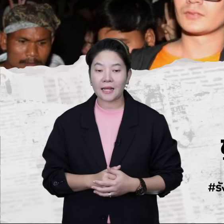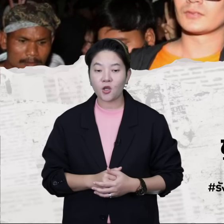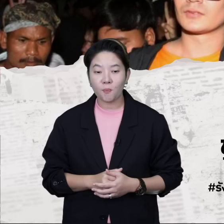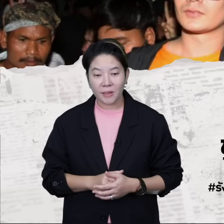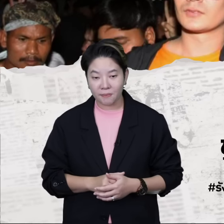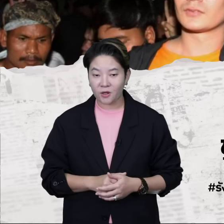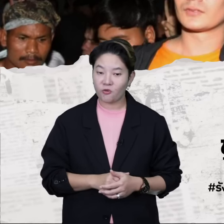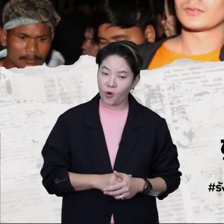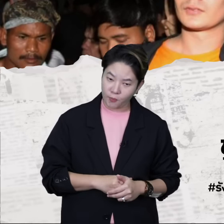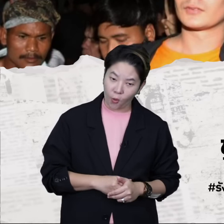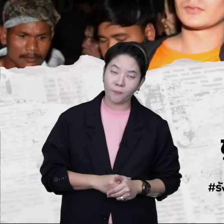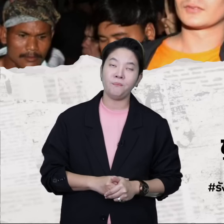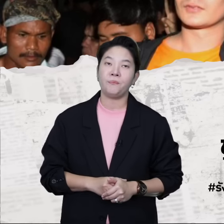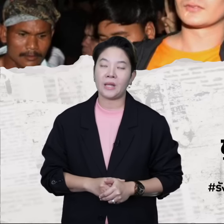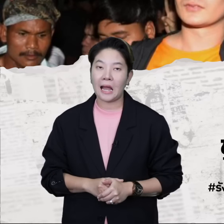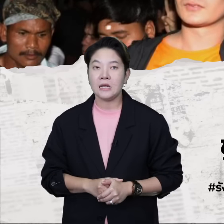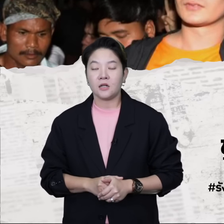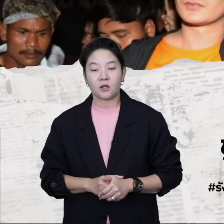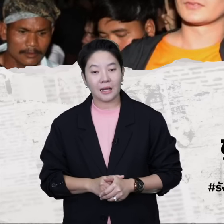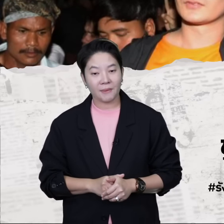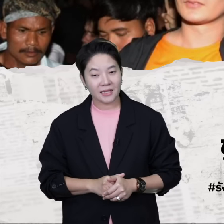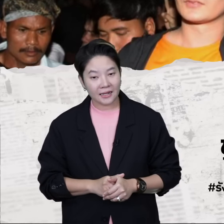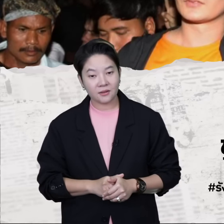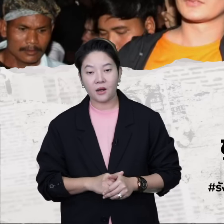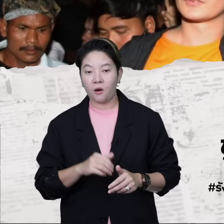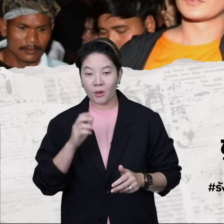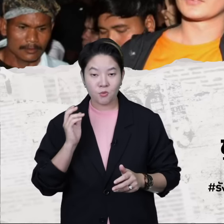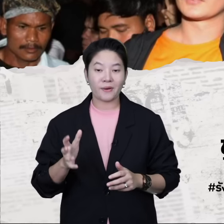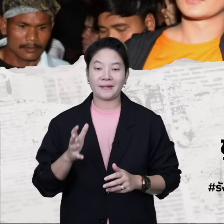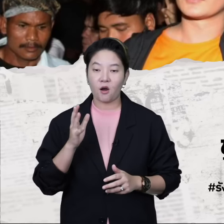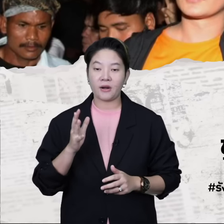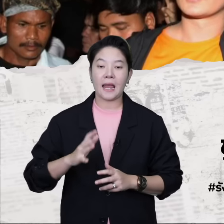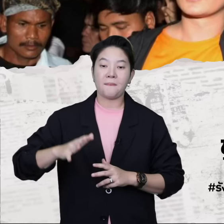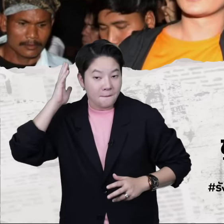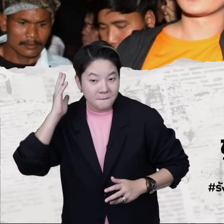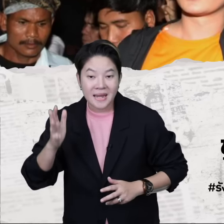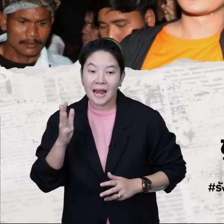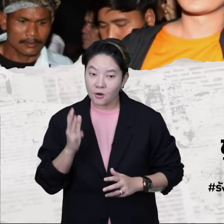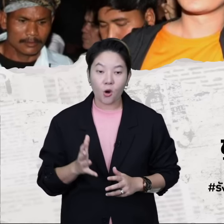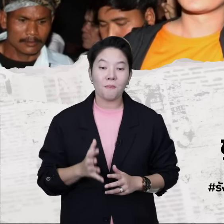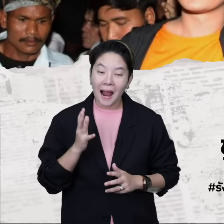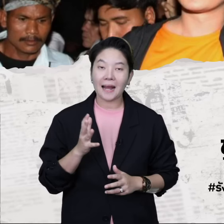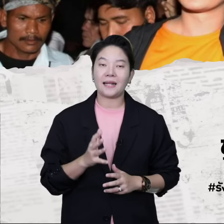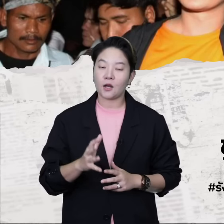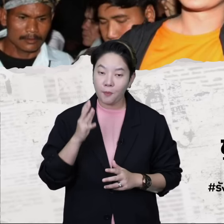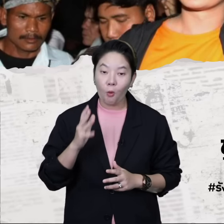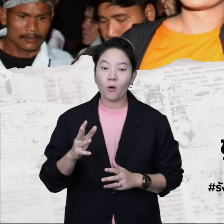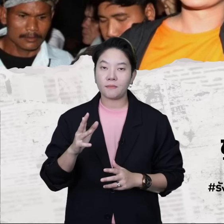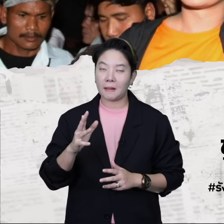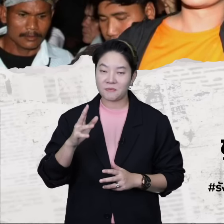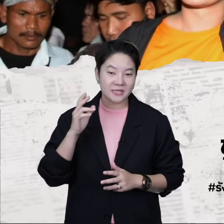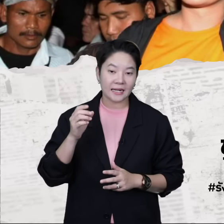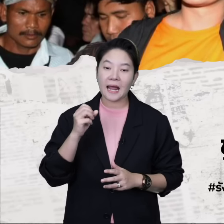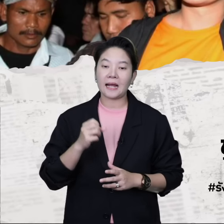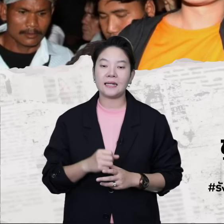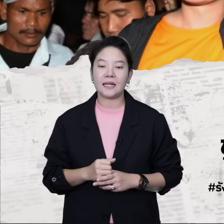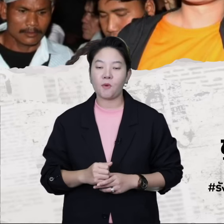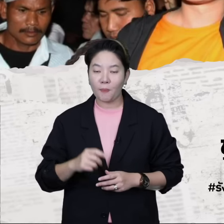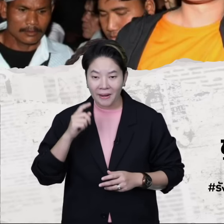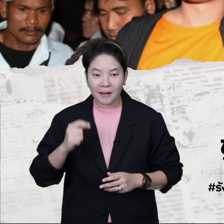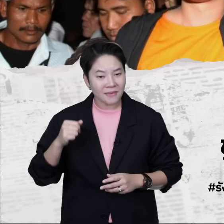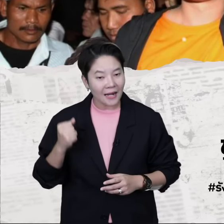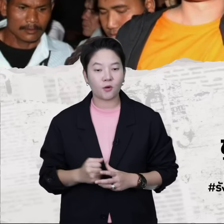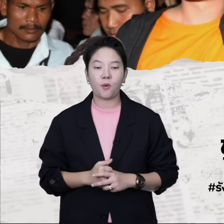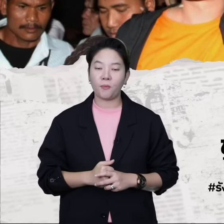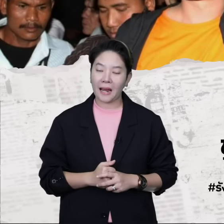มท่านประธานต้องปิดไมโครโฟนผมนะก็ทำให้ท่านวันมูฮัมหมัดนอเนี่ยมีอารมณ์บ้างนะแล้วก็พูดแบบเสียงดังเลยนะบ